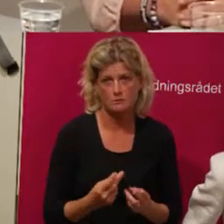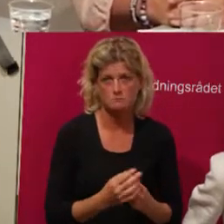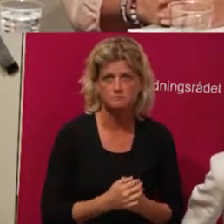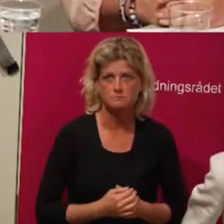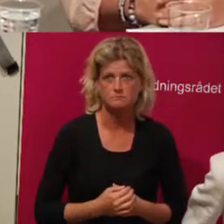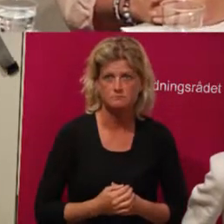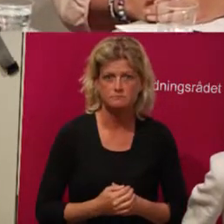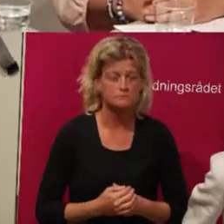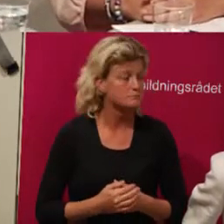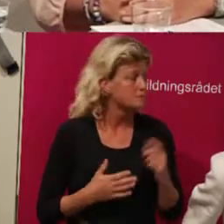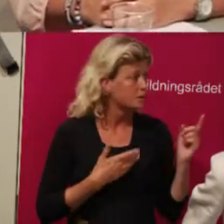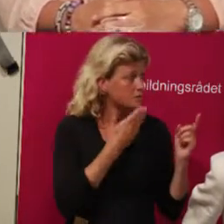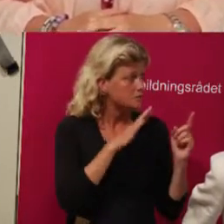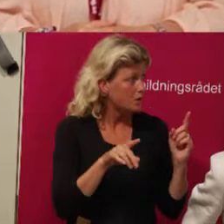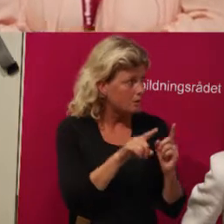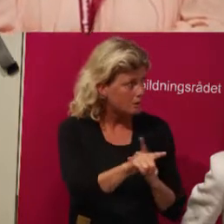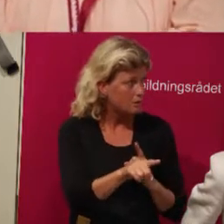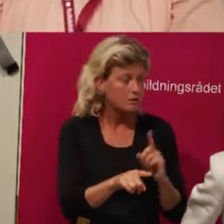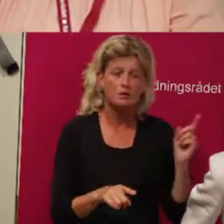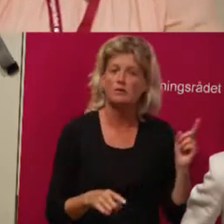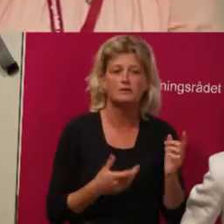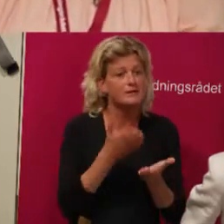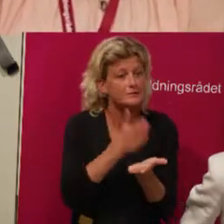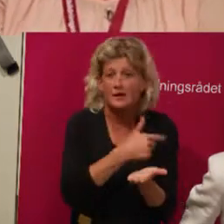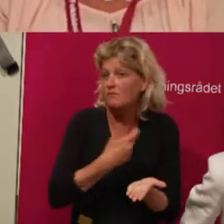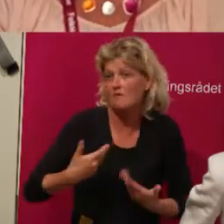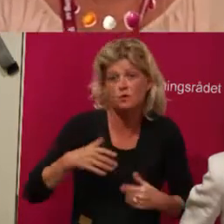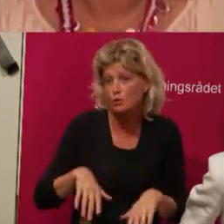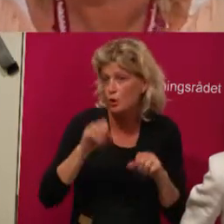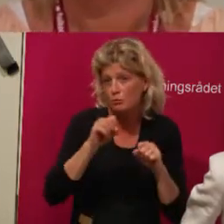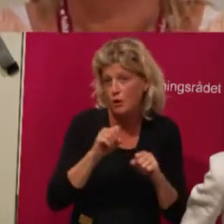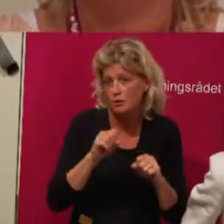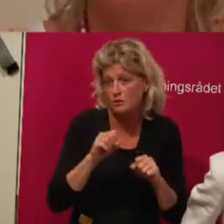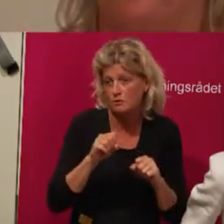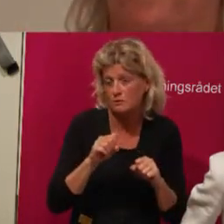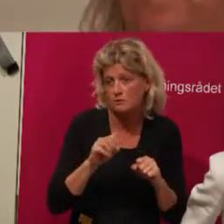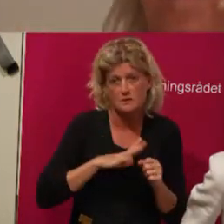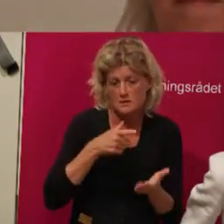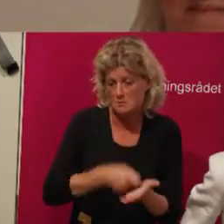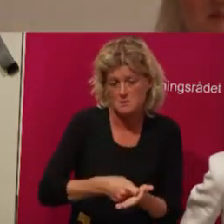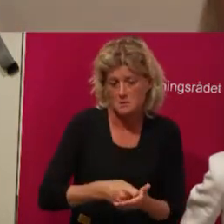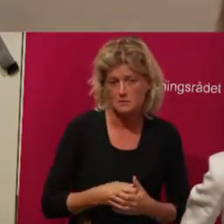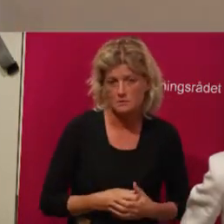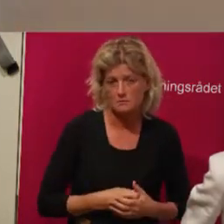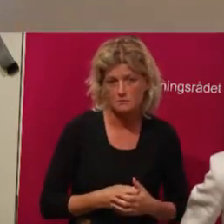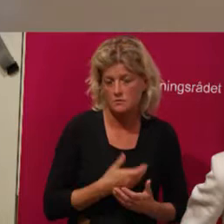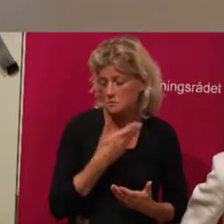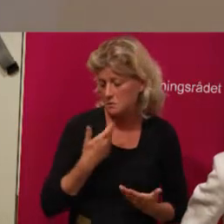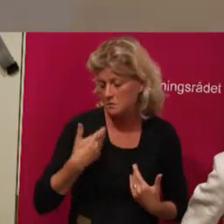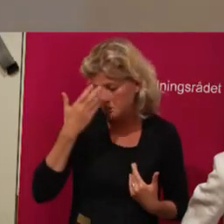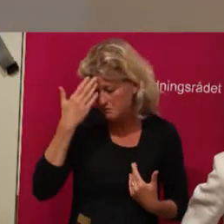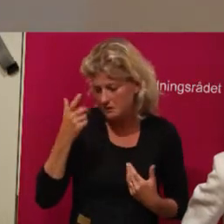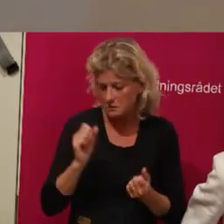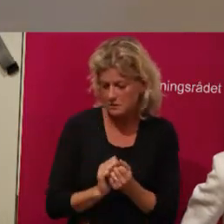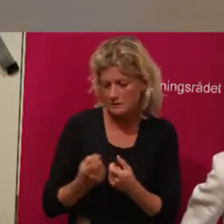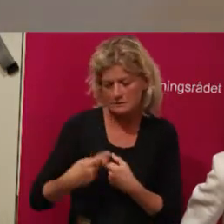Vill du svara, Klassen? Ja, för det första så är det inte alls säkert att vi får det här uppdraget. Det hörs ingenting vad som händer med det här betänkandet. Kanske britten